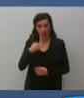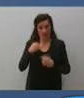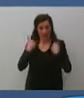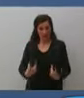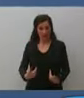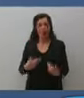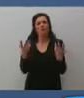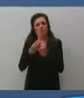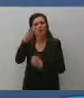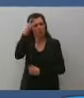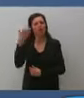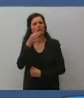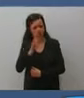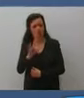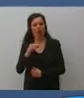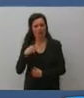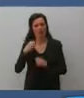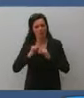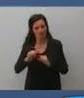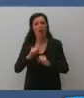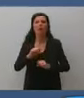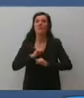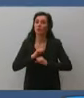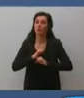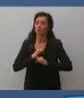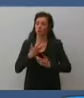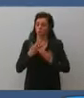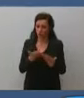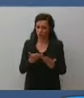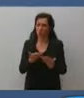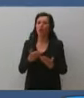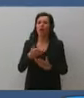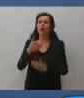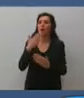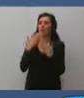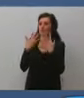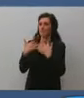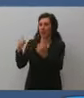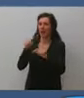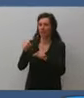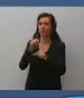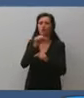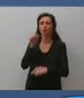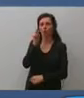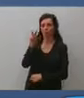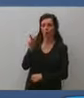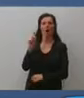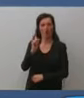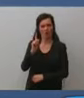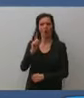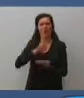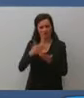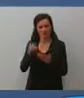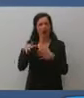ce la fa. Quindi bisogna avere fiducia e contare sull'aiuto del Parlamento più che guardare al Parlamento per la sua